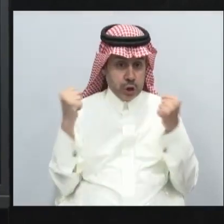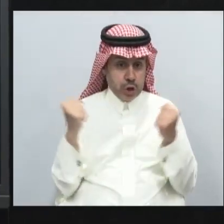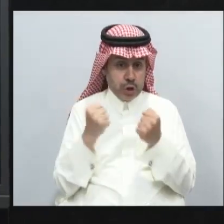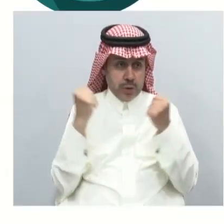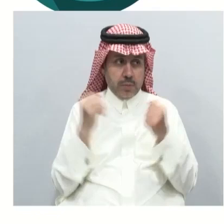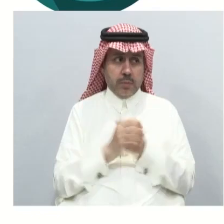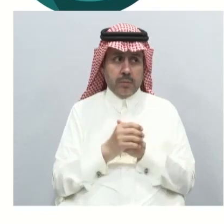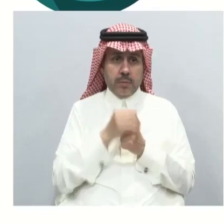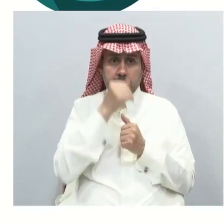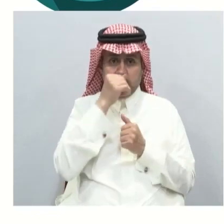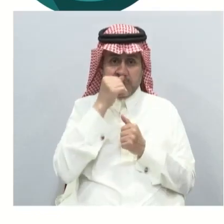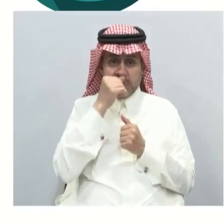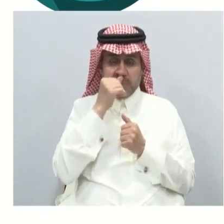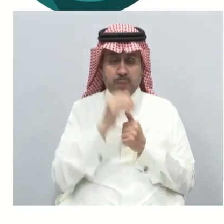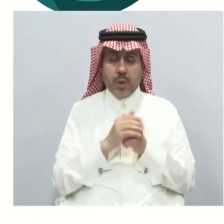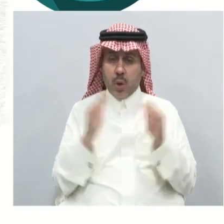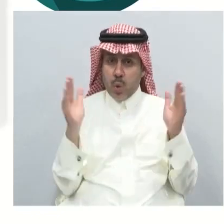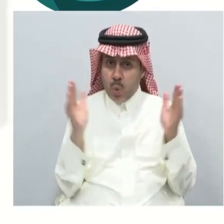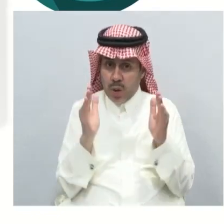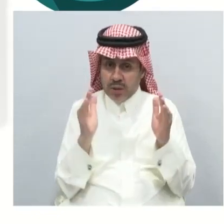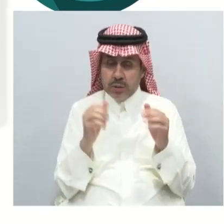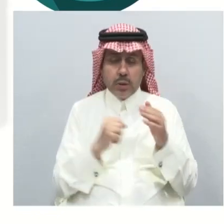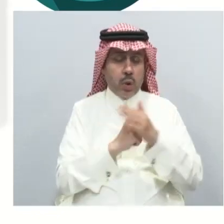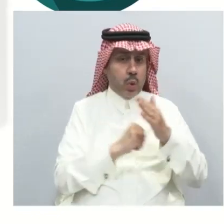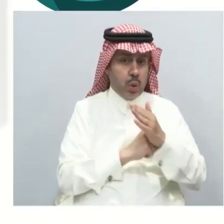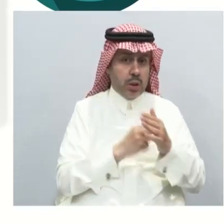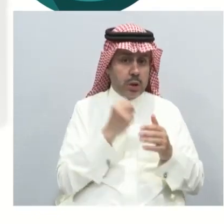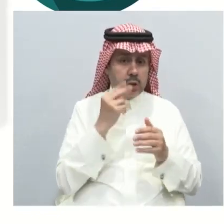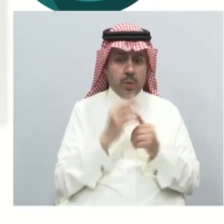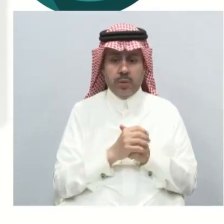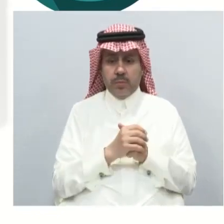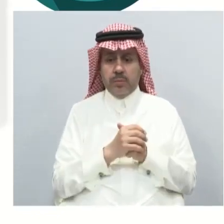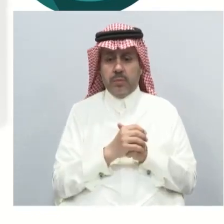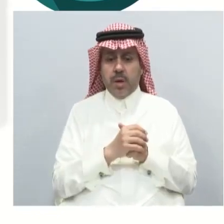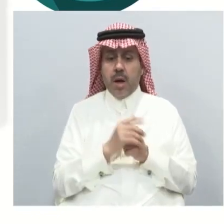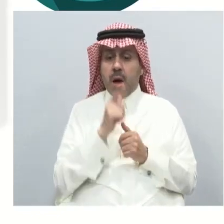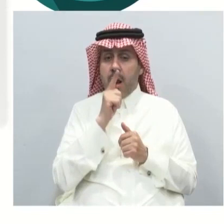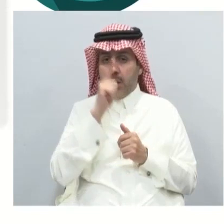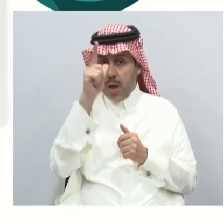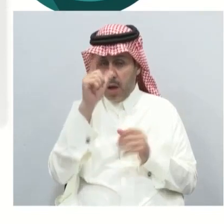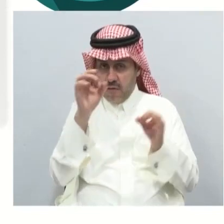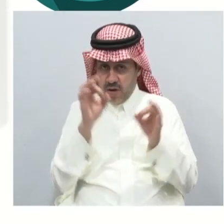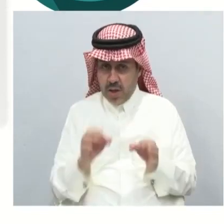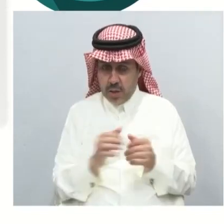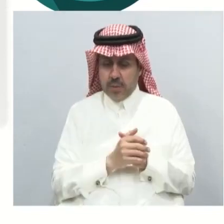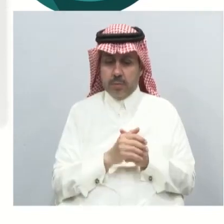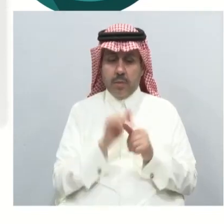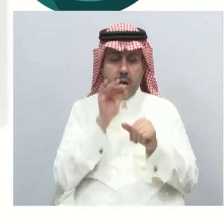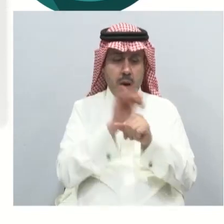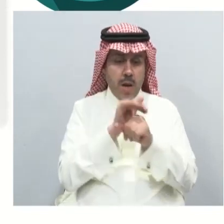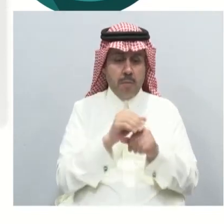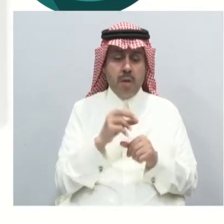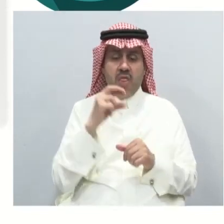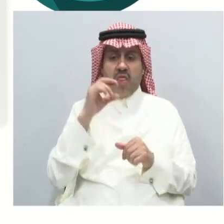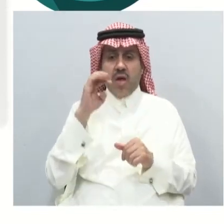ايضا نحدد ركله التوحيد في هذه الايه الكريمه ايضا قال تعالى في ذكر ابراهيم عليه السلام يقول الله تعالى